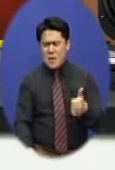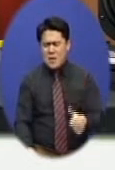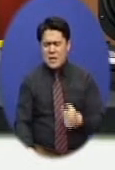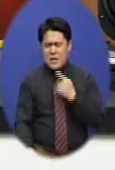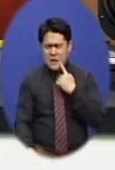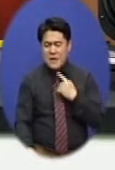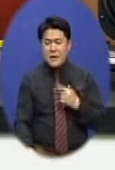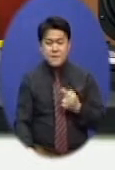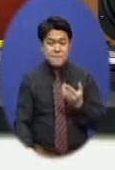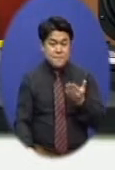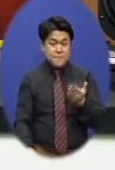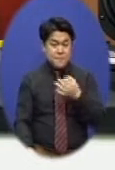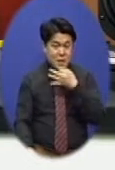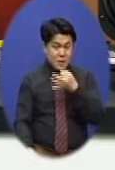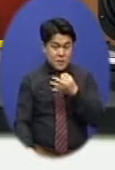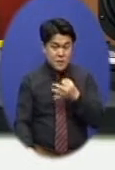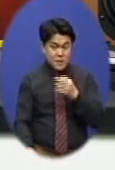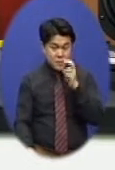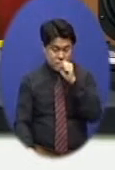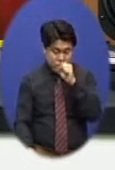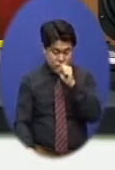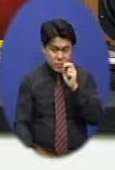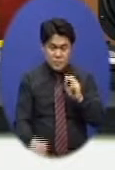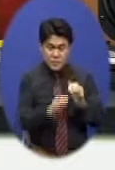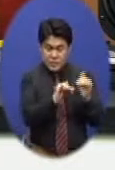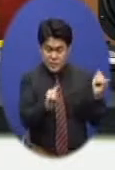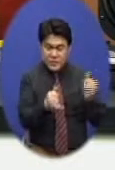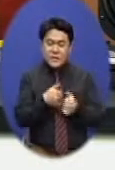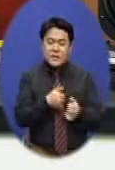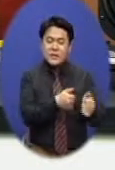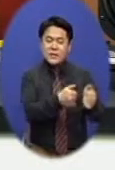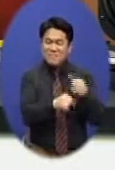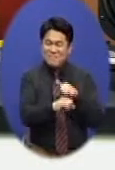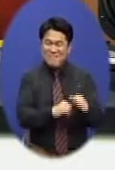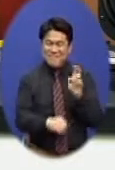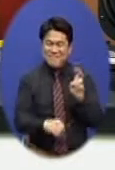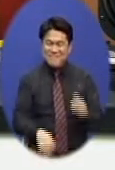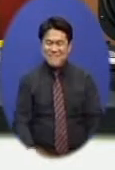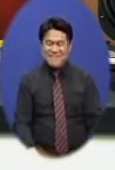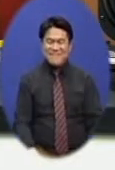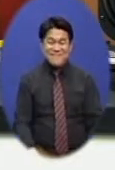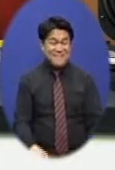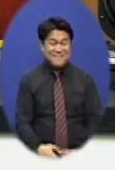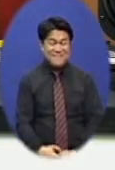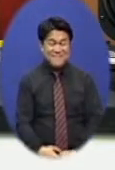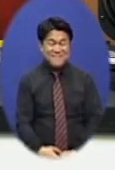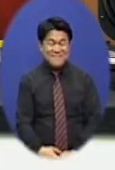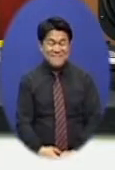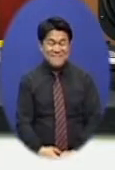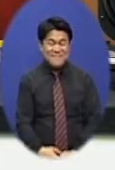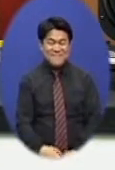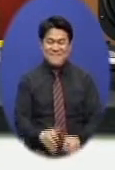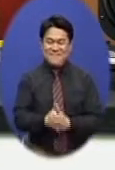이 본인의 목소리도요, 좋아하는 가수의 그런 목소리 따라가더라고요. 그러니까요. 네. 그래서 연습하다 보니까요. 네. 네.